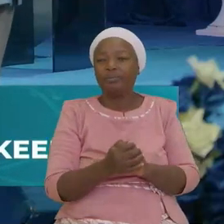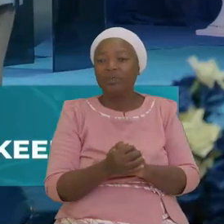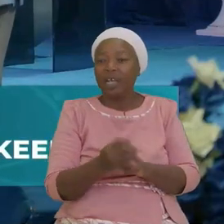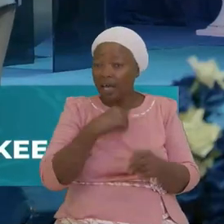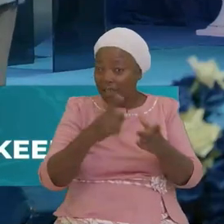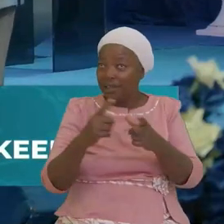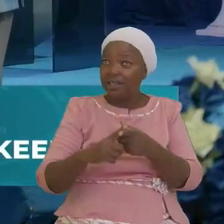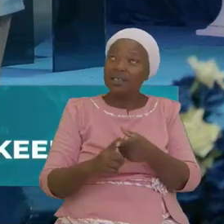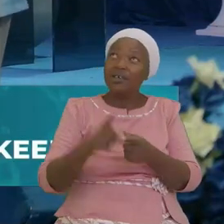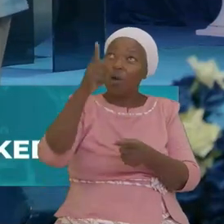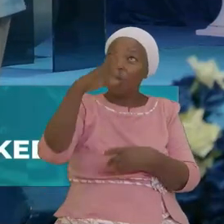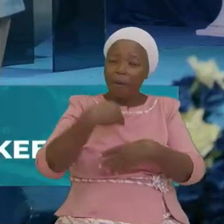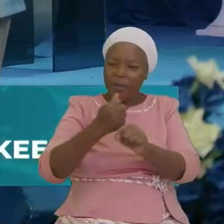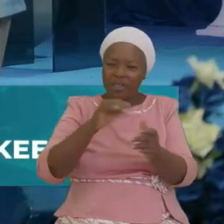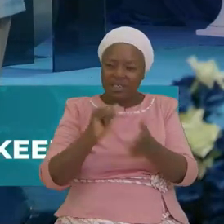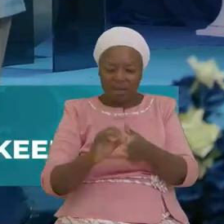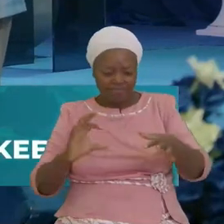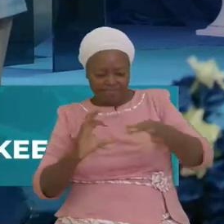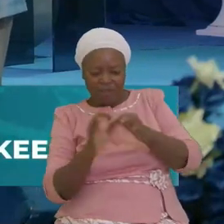et moi je viens,